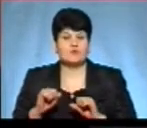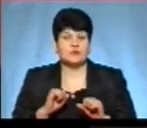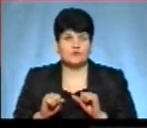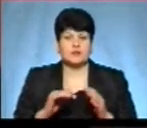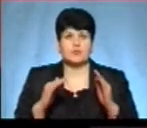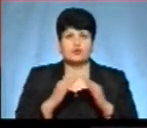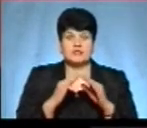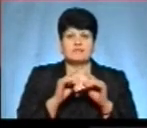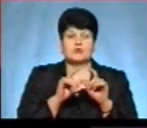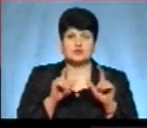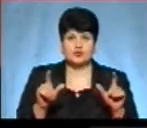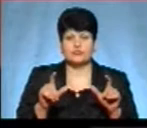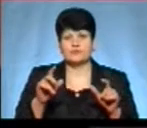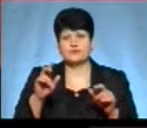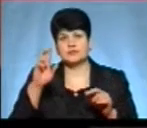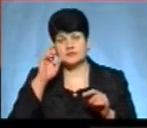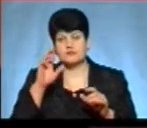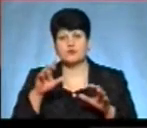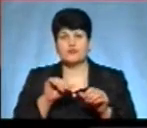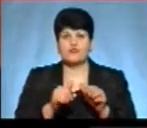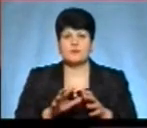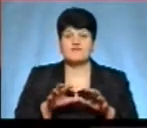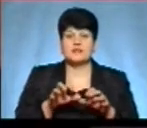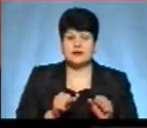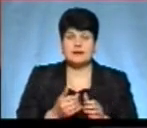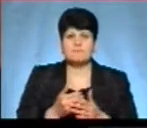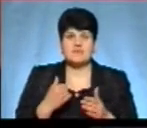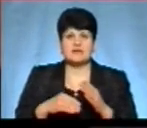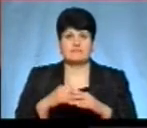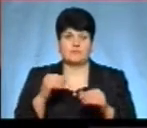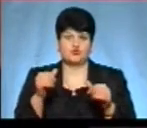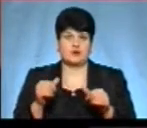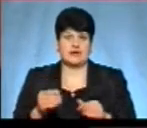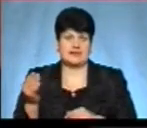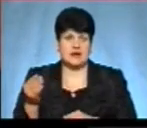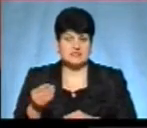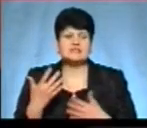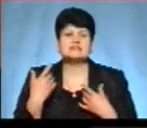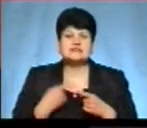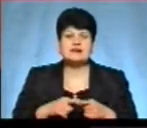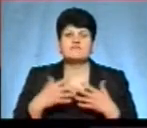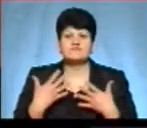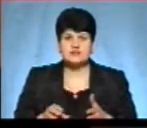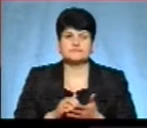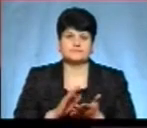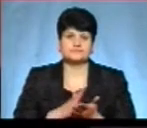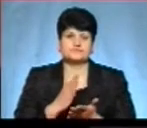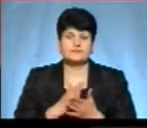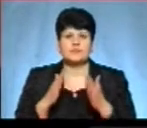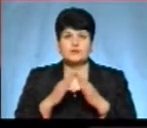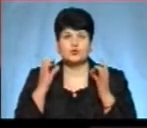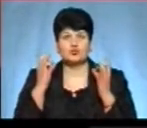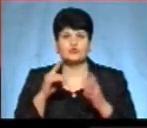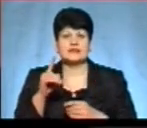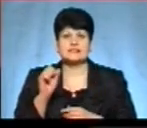будівлях і установах комунальної державної форми власності передвиборчу агітацію. На жаль, це вже зафіксовано. Зокрема, в Тернополі це будинок культури